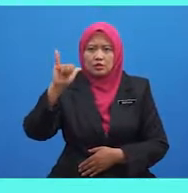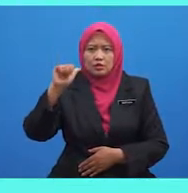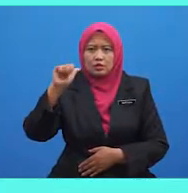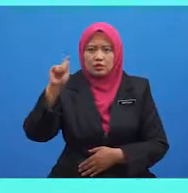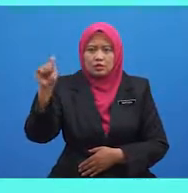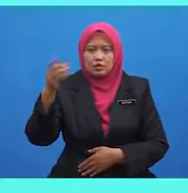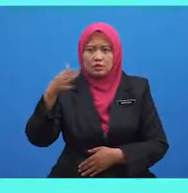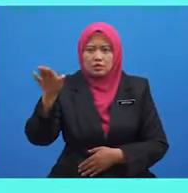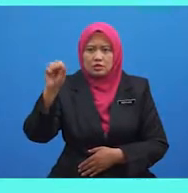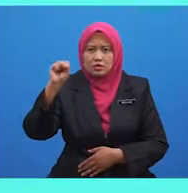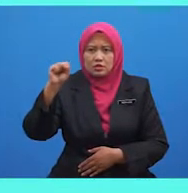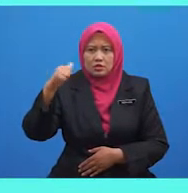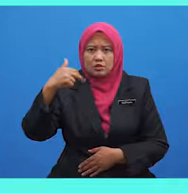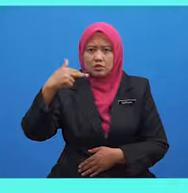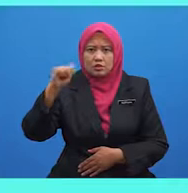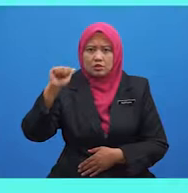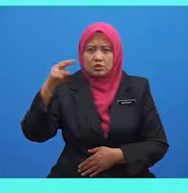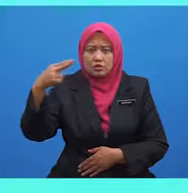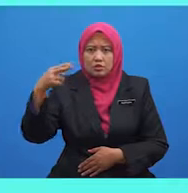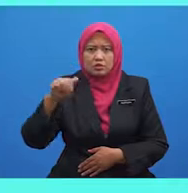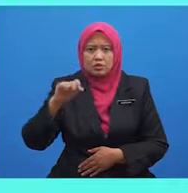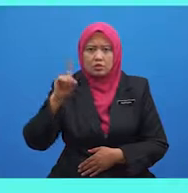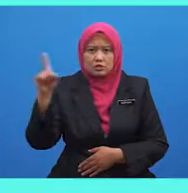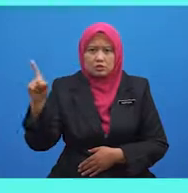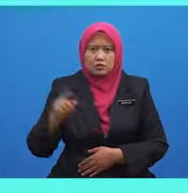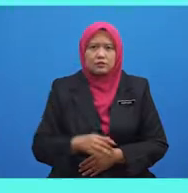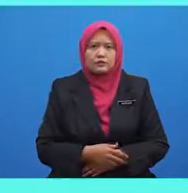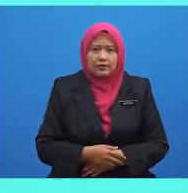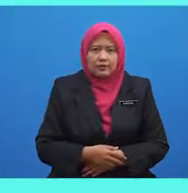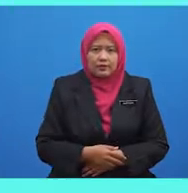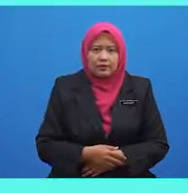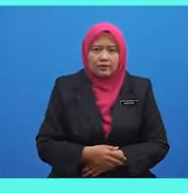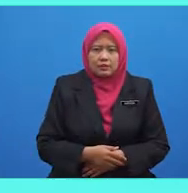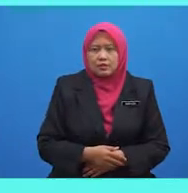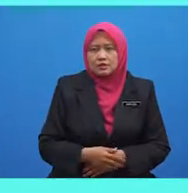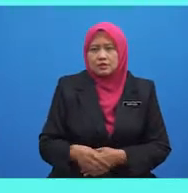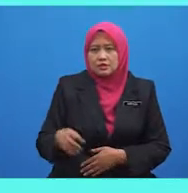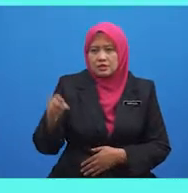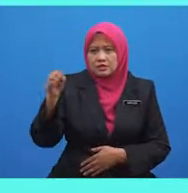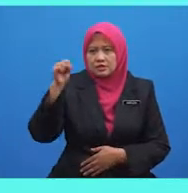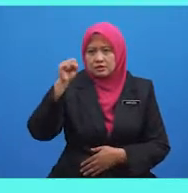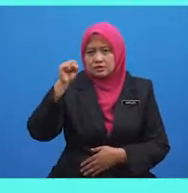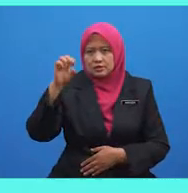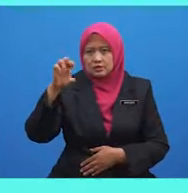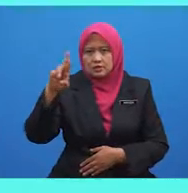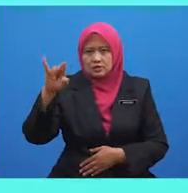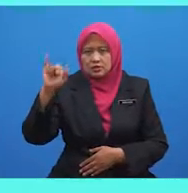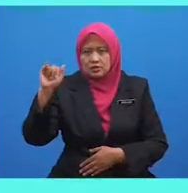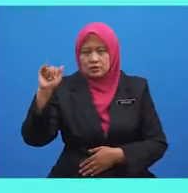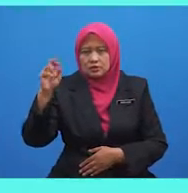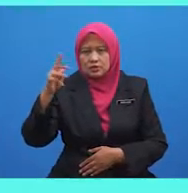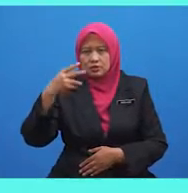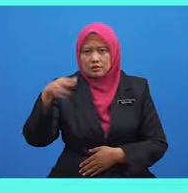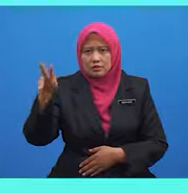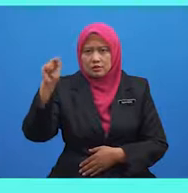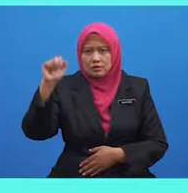1564. Bendahara Seri Nara Diraja dititahkan untuk menghimpunkan rakyat jelata bagi